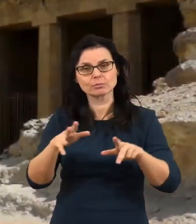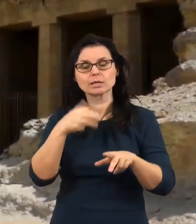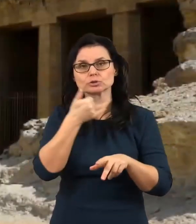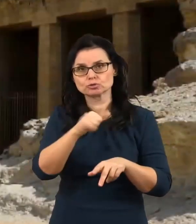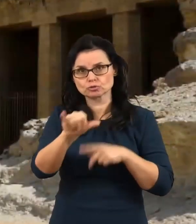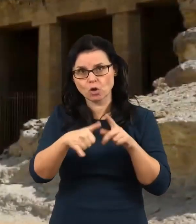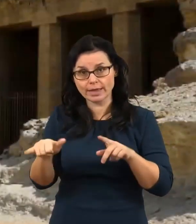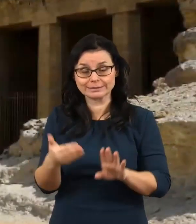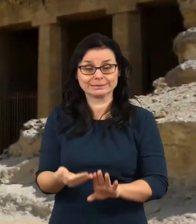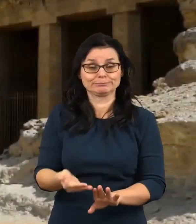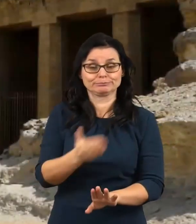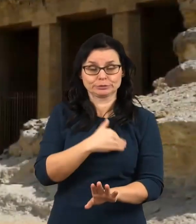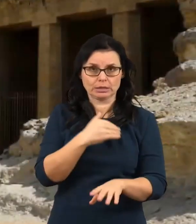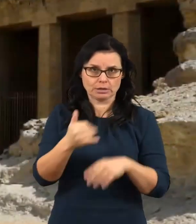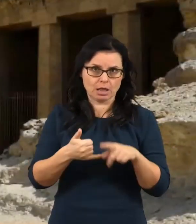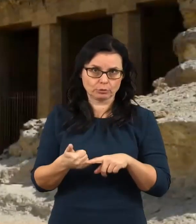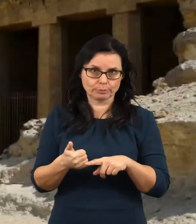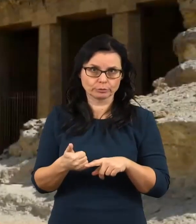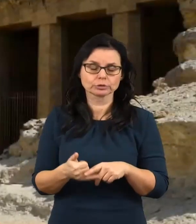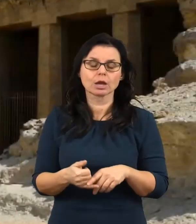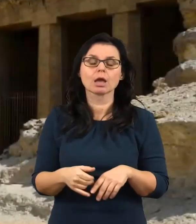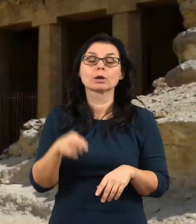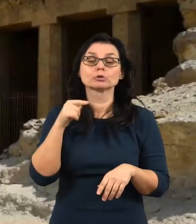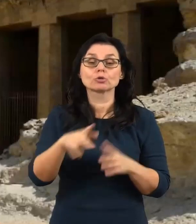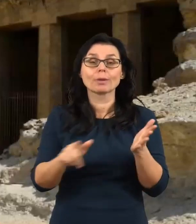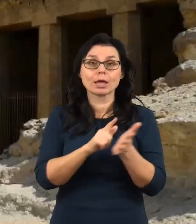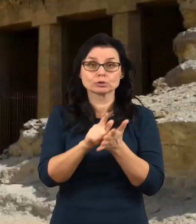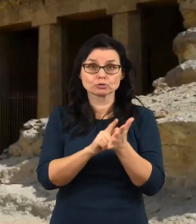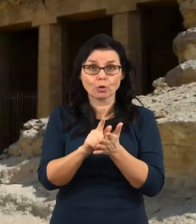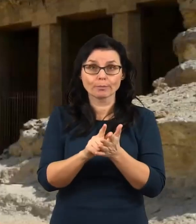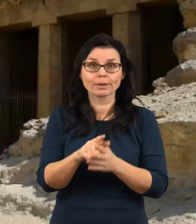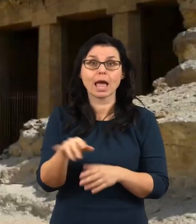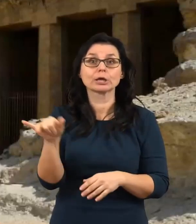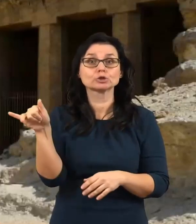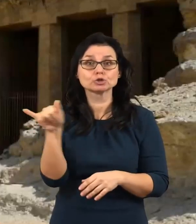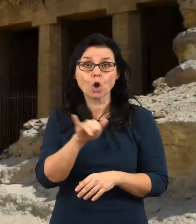před naším letopočtem. To byla vlastně doba Jozefova.